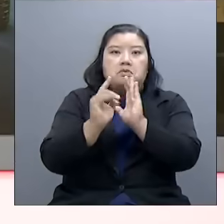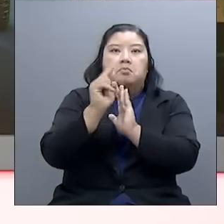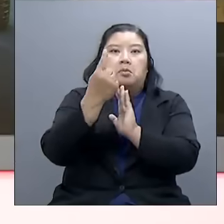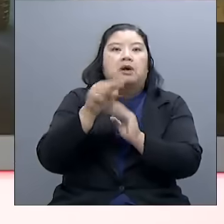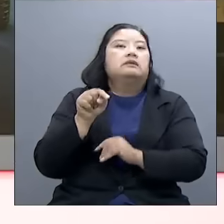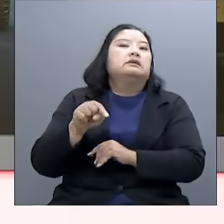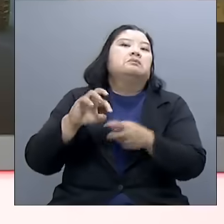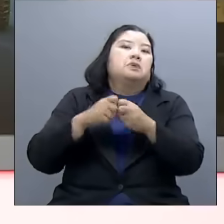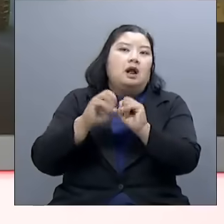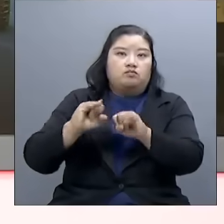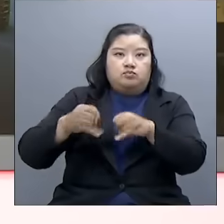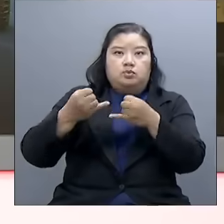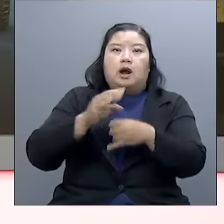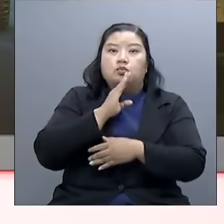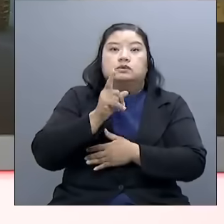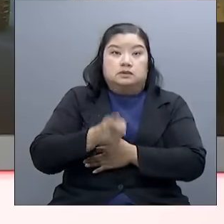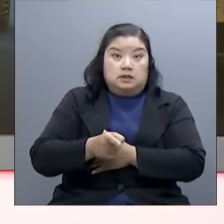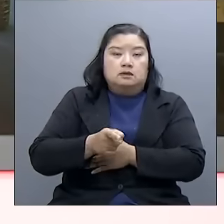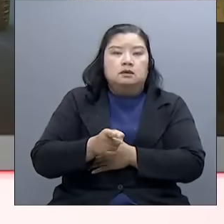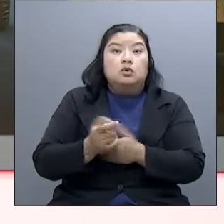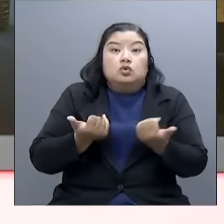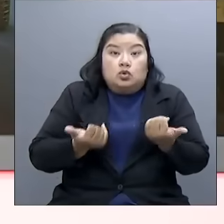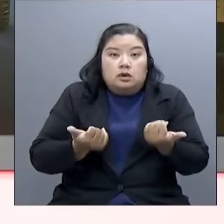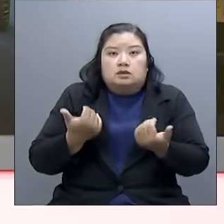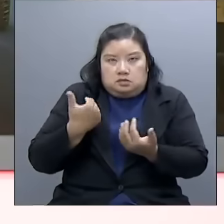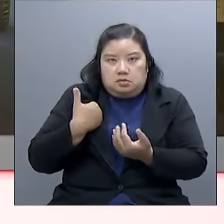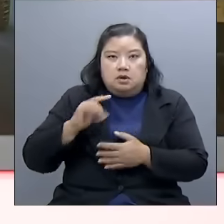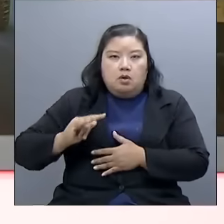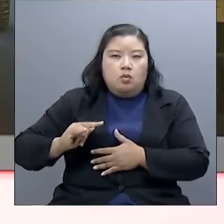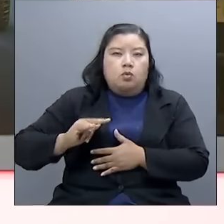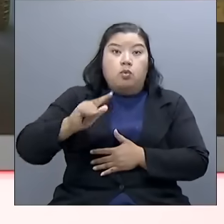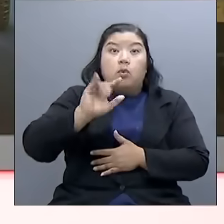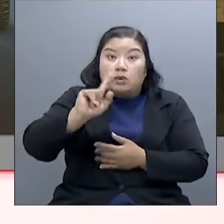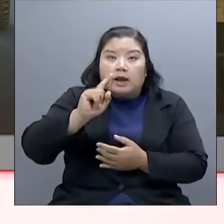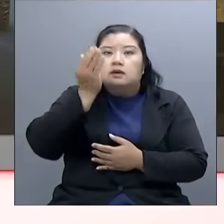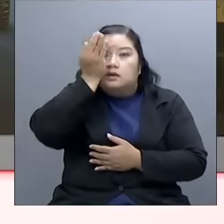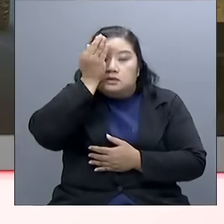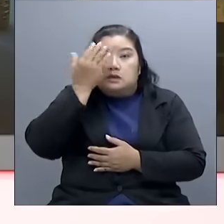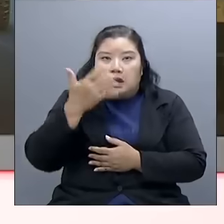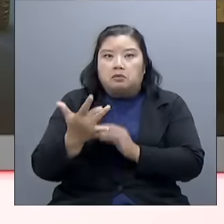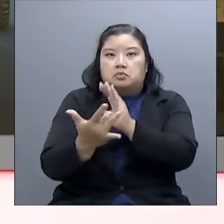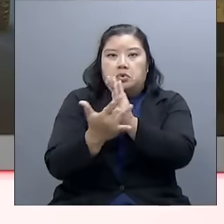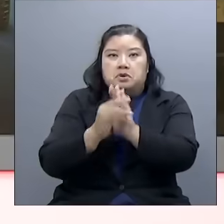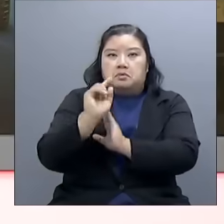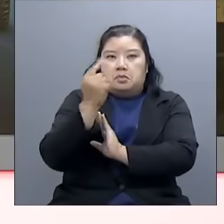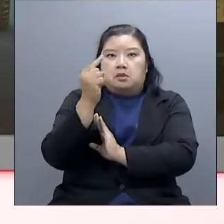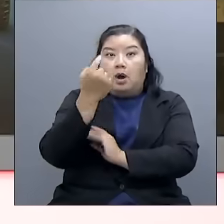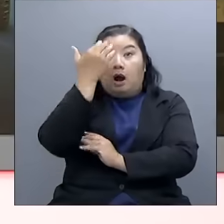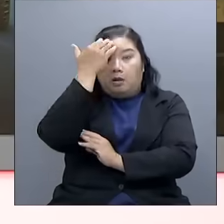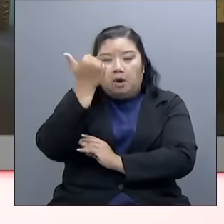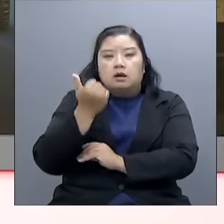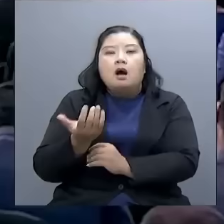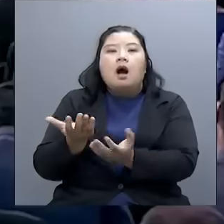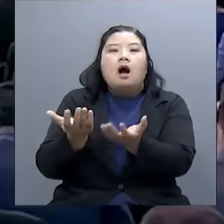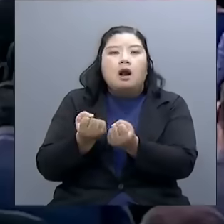ข็งในการทำศึกในสมรภูมิรบนี้เพราะนอกจากจะมีเครื่องบินรบเยอะกว่าแล้วค่ะยังมีเทคโนโลยีที่สูงกว่าด้วยเพราะว่ารับมาจากสหรัฐอ